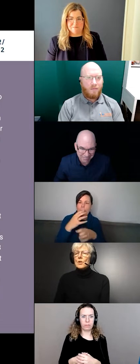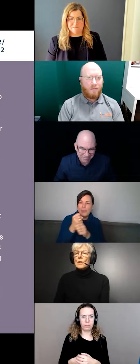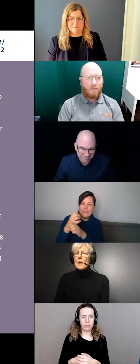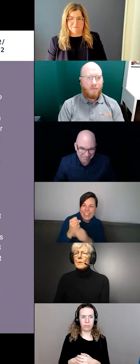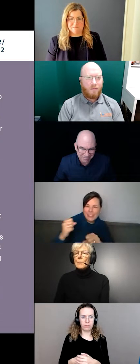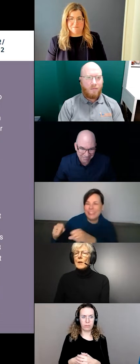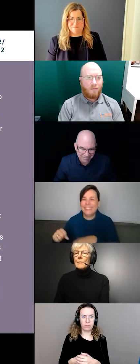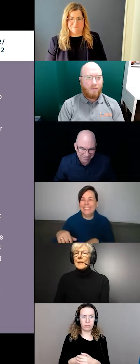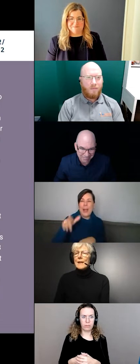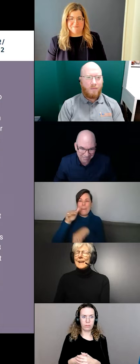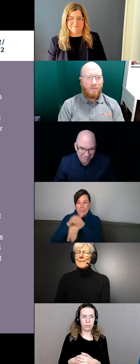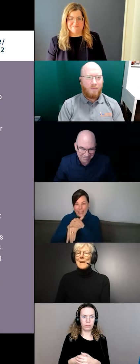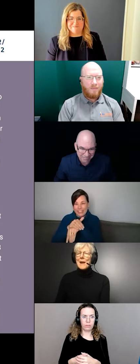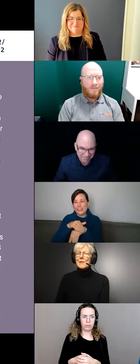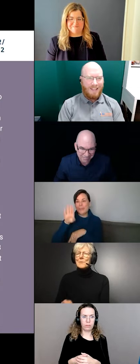bien après.